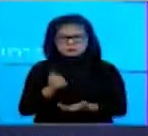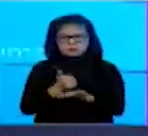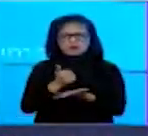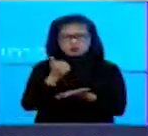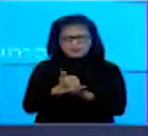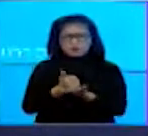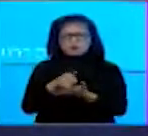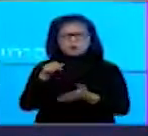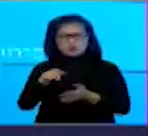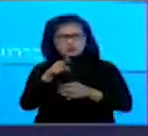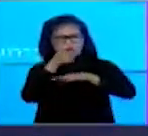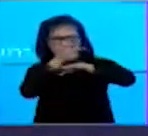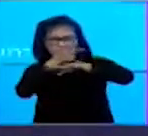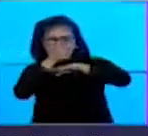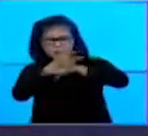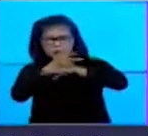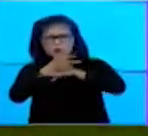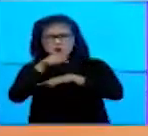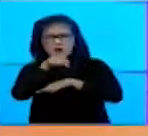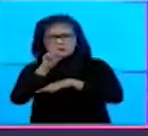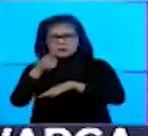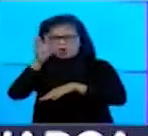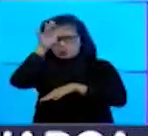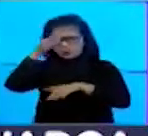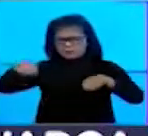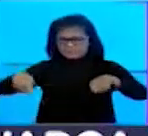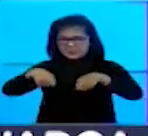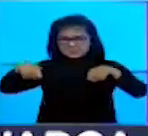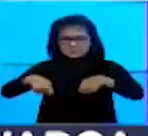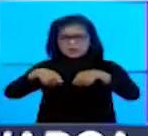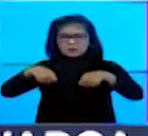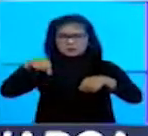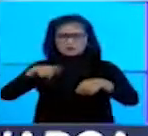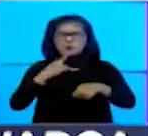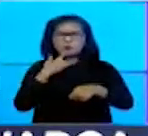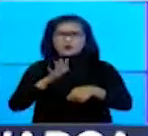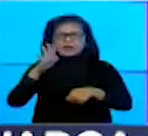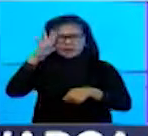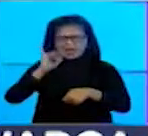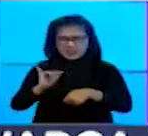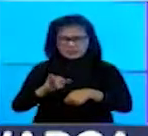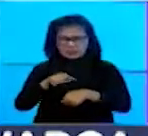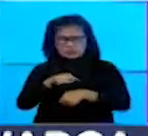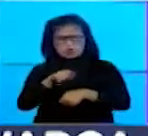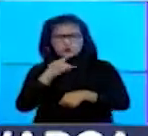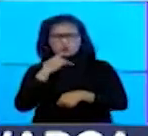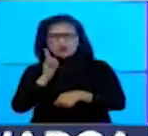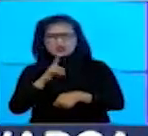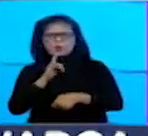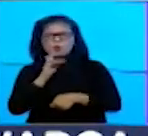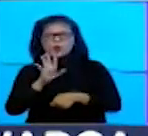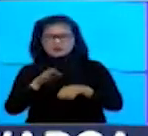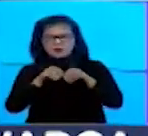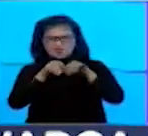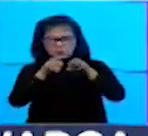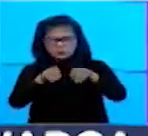Dalam rekaman video amatir, seseorang yang sedang memasak mendapati warna oranye cabai luntur dan mengotori masakan di penggorengan. Rekaman video ini